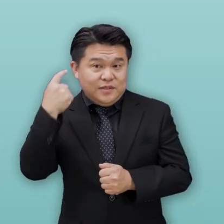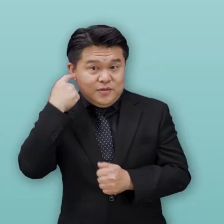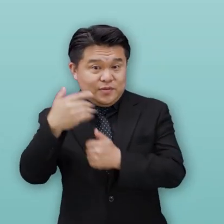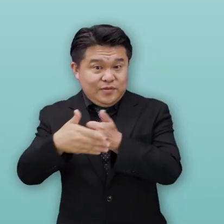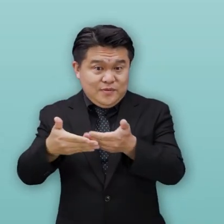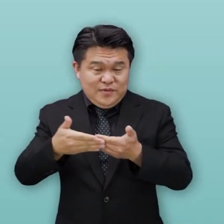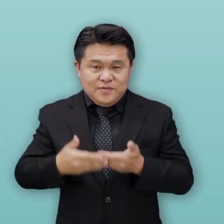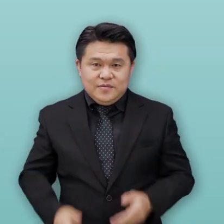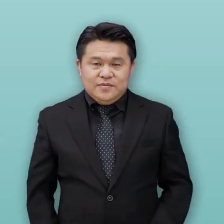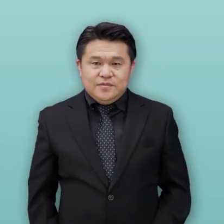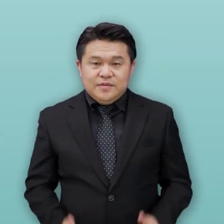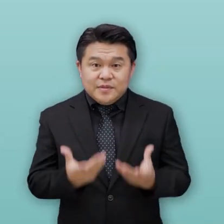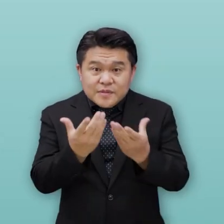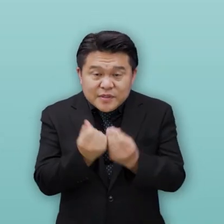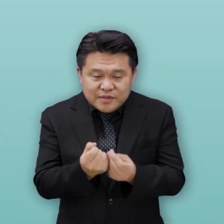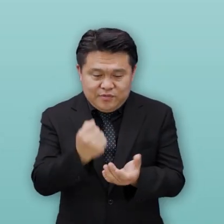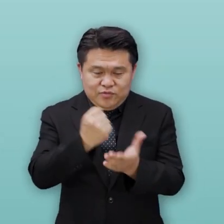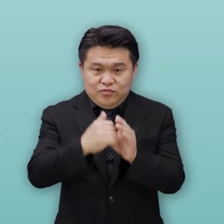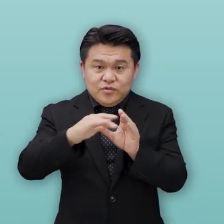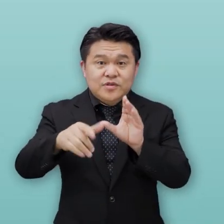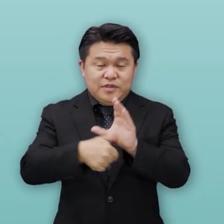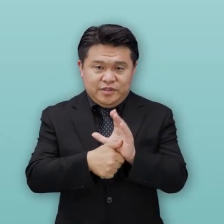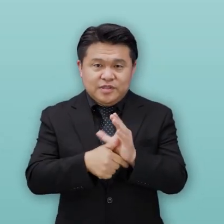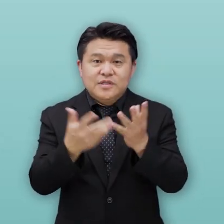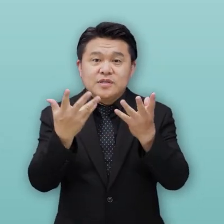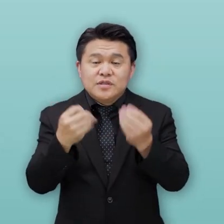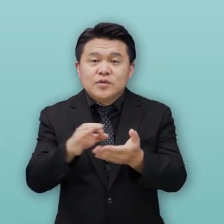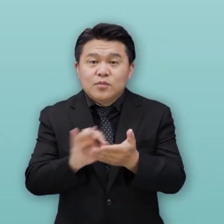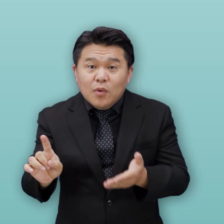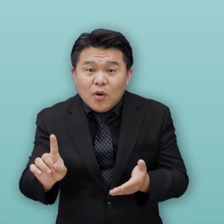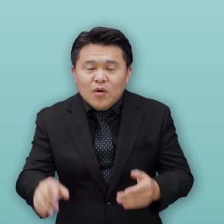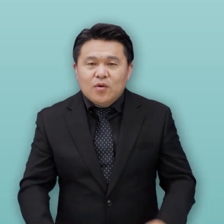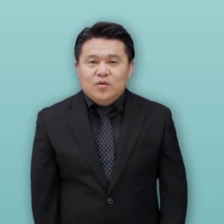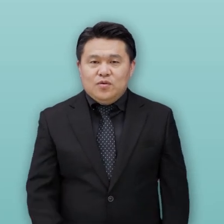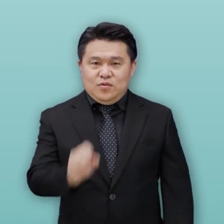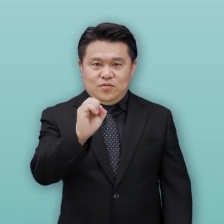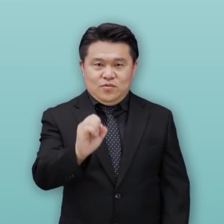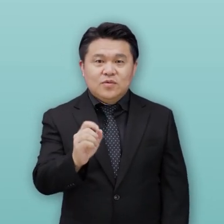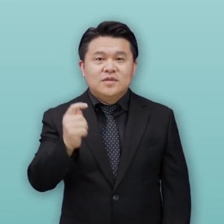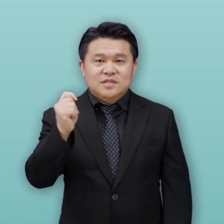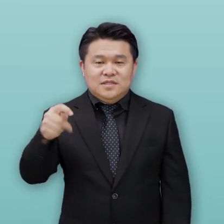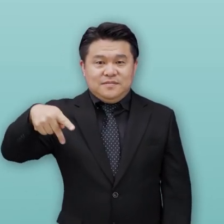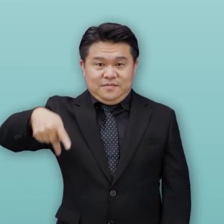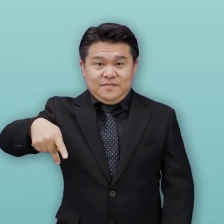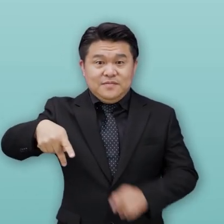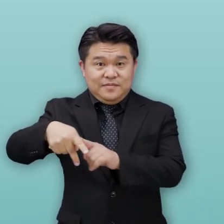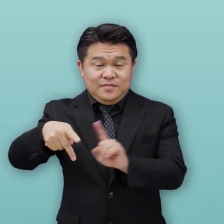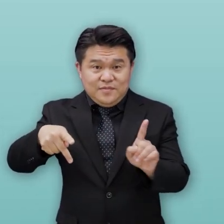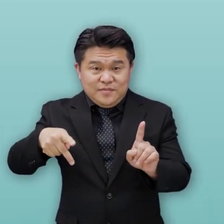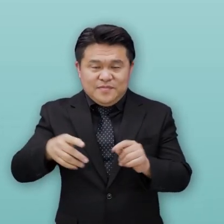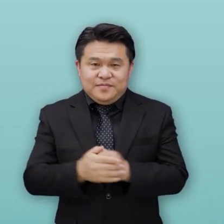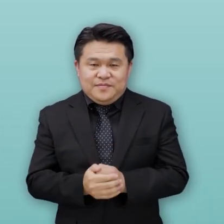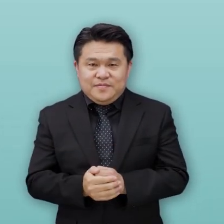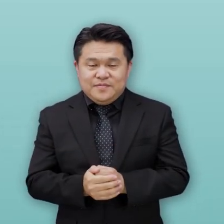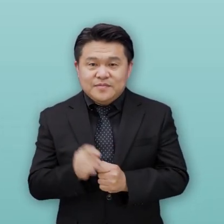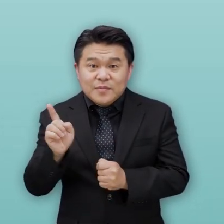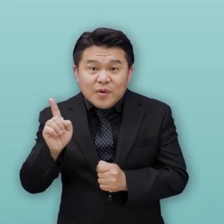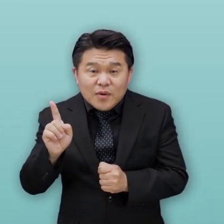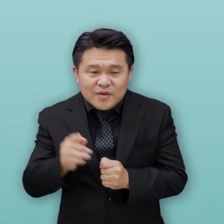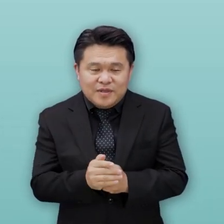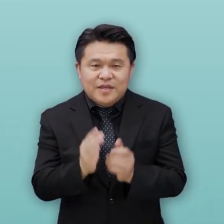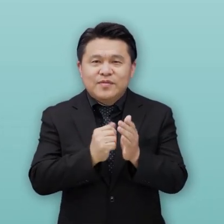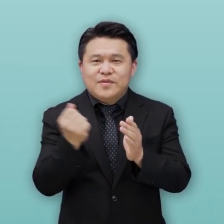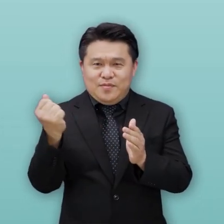자금 이체 등을 할 때 제일 많이 활용하는 보안 매체는 OTP입니다. OTP는 원타임 패스워드의